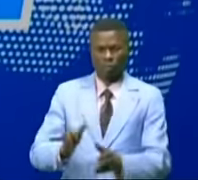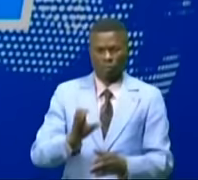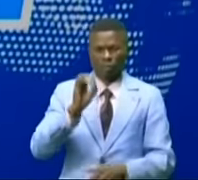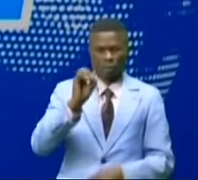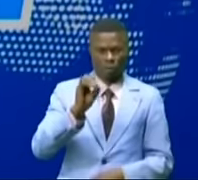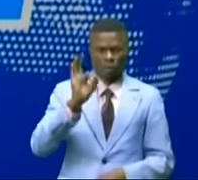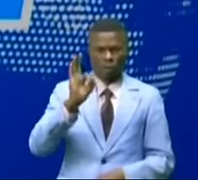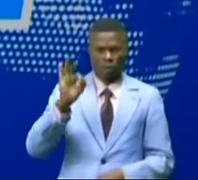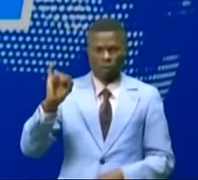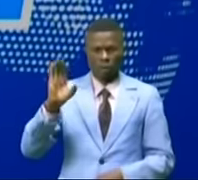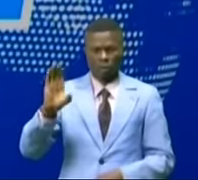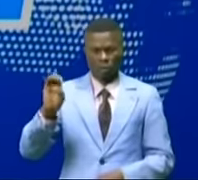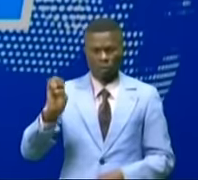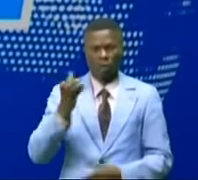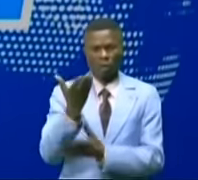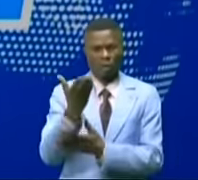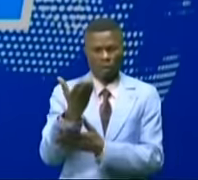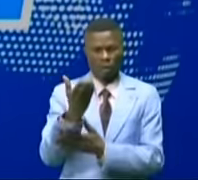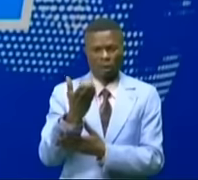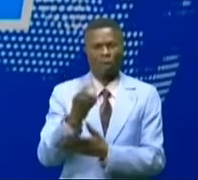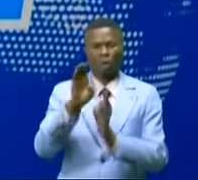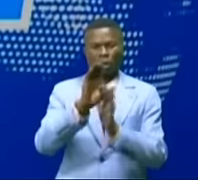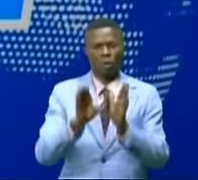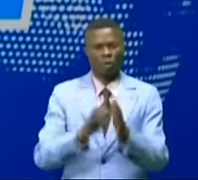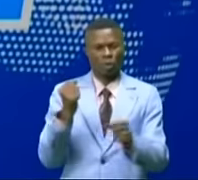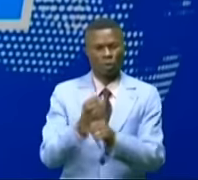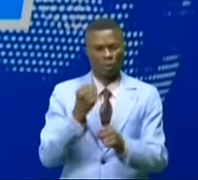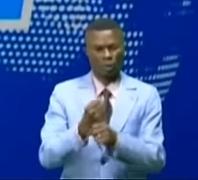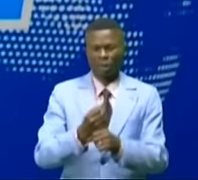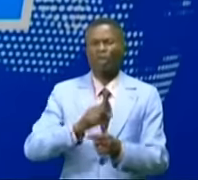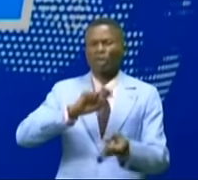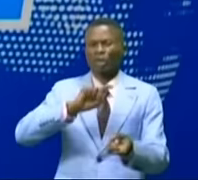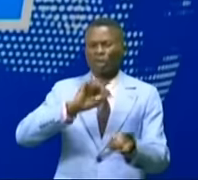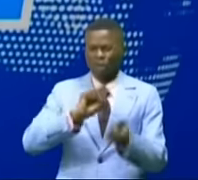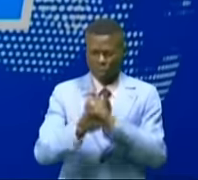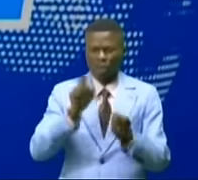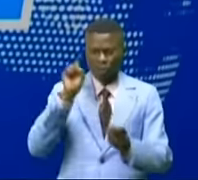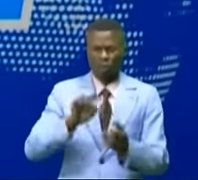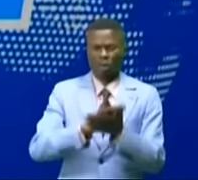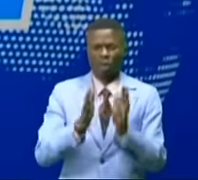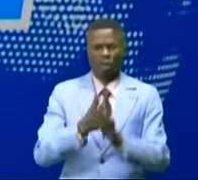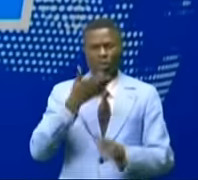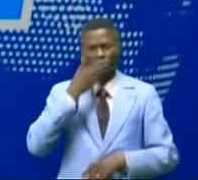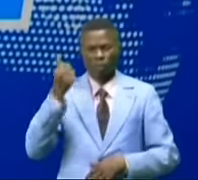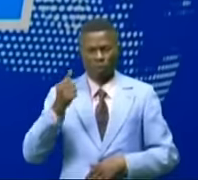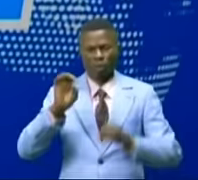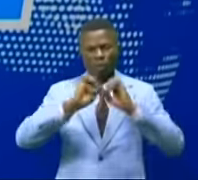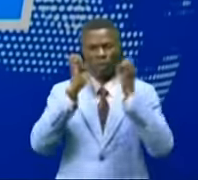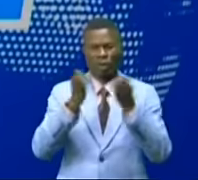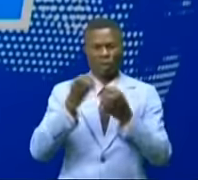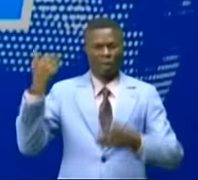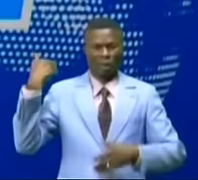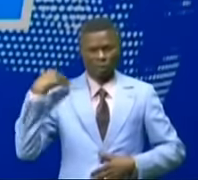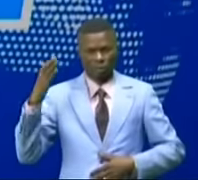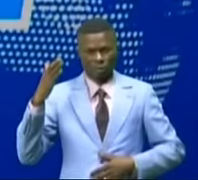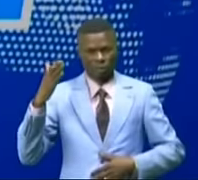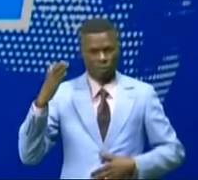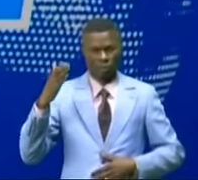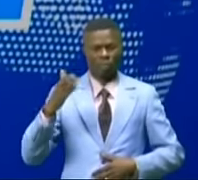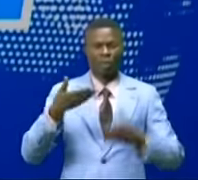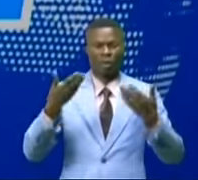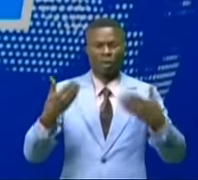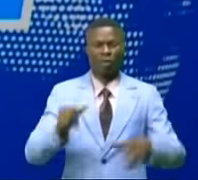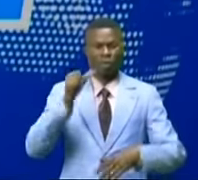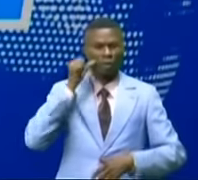de route visent l'amélioration des conditions sociales des agents et cadres de cette entreprise publique. Elles se sont